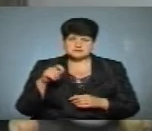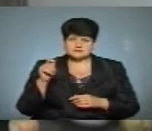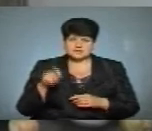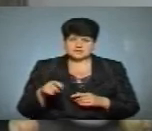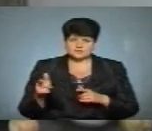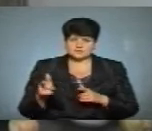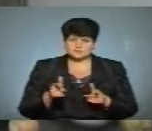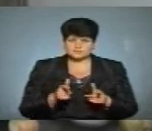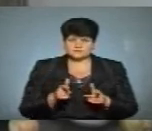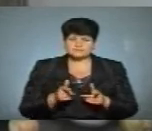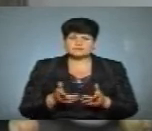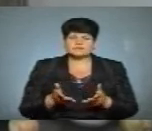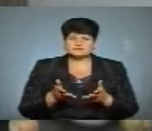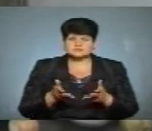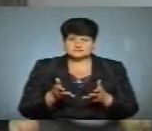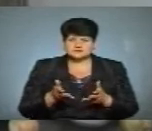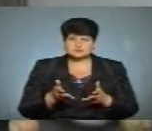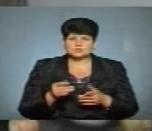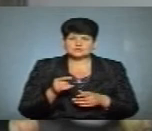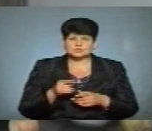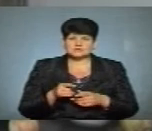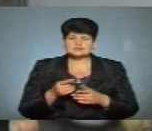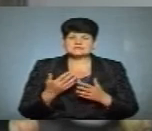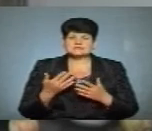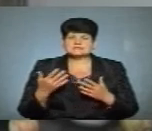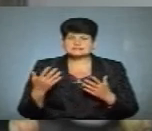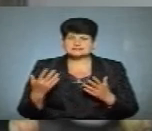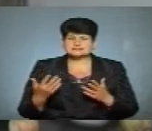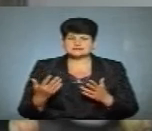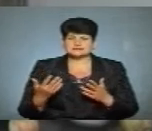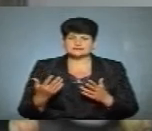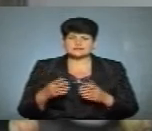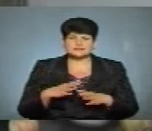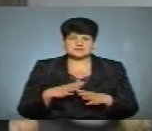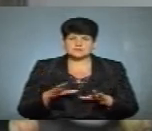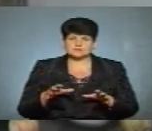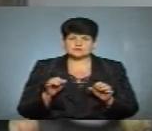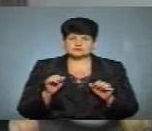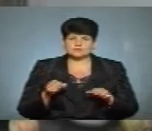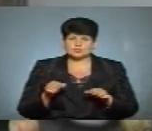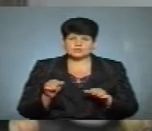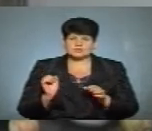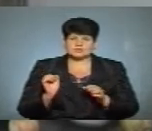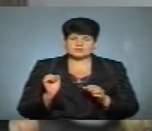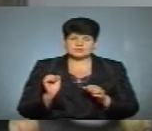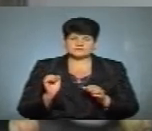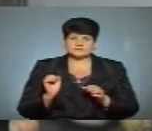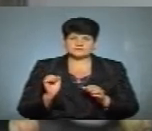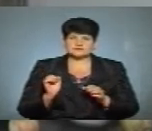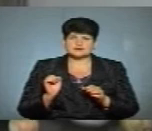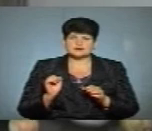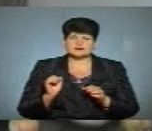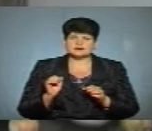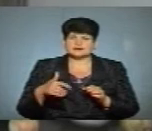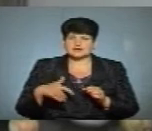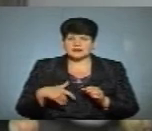готували. Звісно, тоді стільки не було змоги класти і свинячий хреберець, і